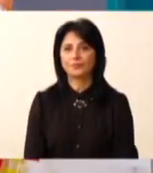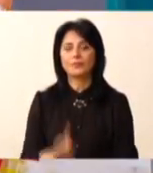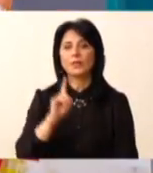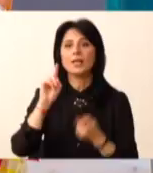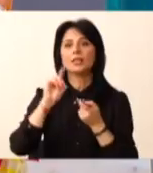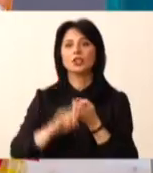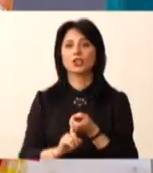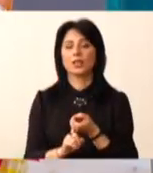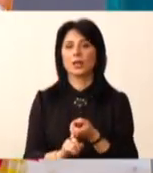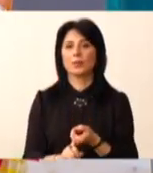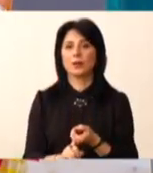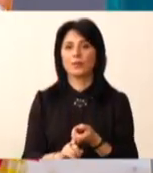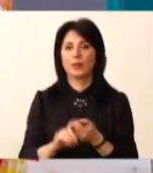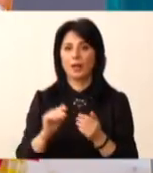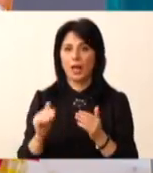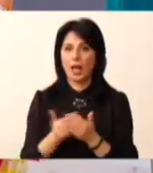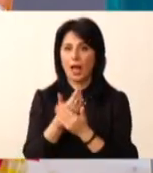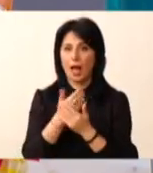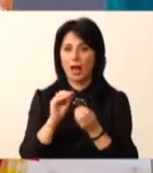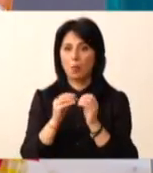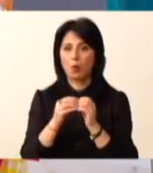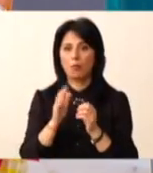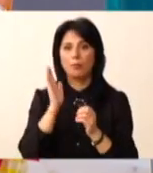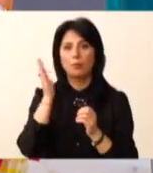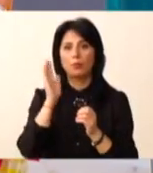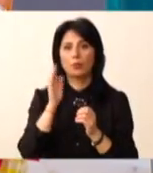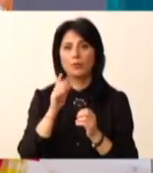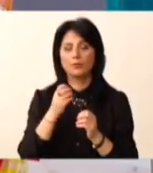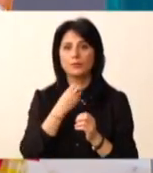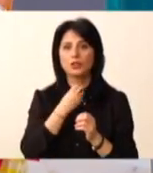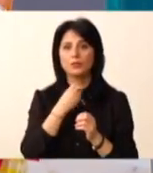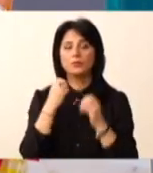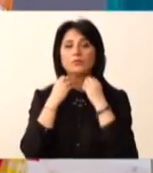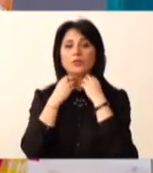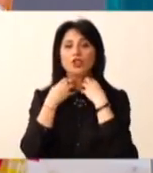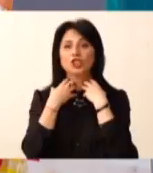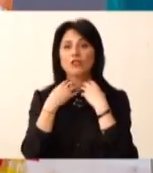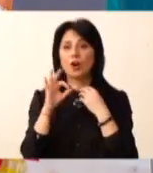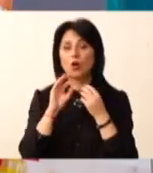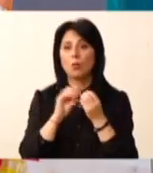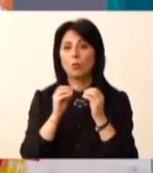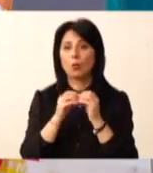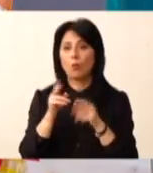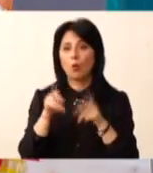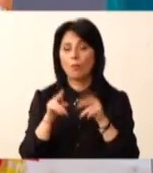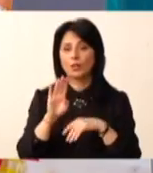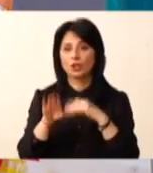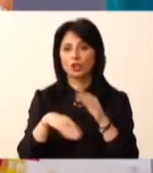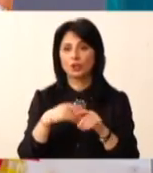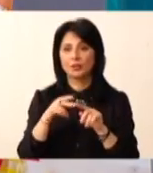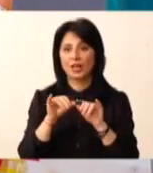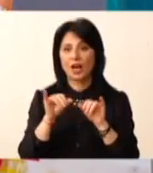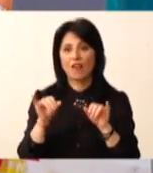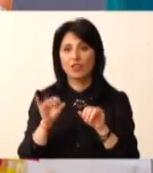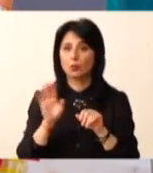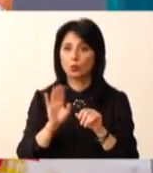რაც შეეხება ხელახლა პრობლემების გაჩენას, ფარისებრი ჯირკვლის პრობლემები ოპერაციის შემდეგ